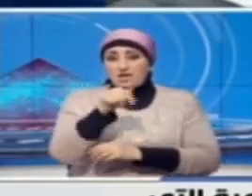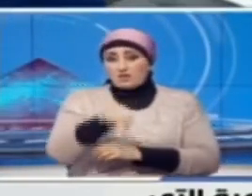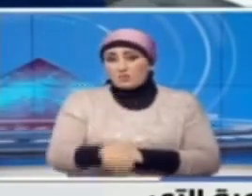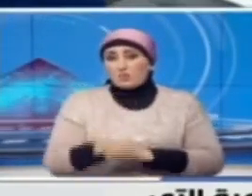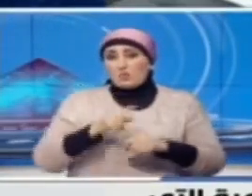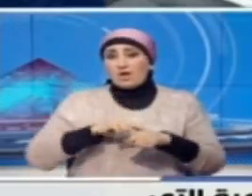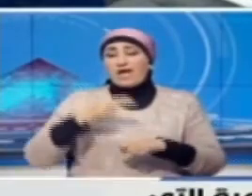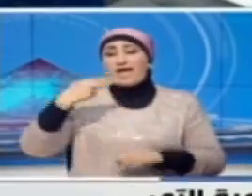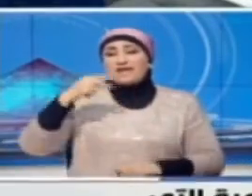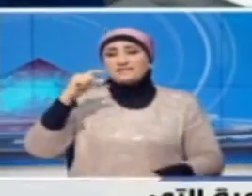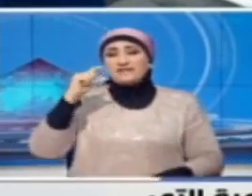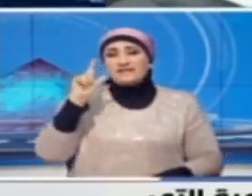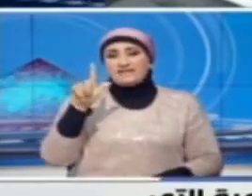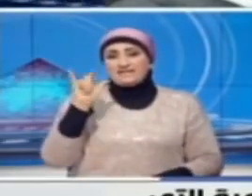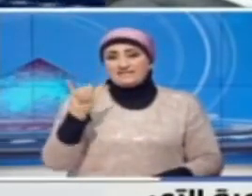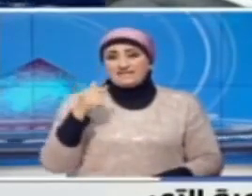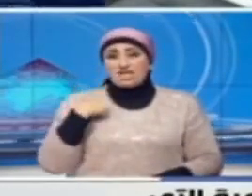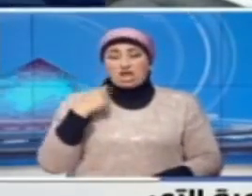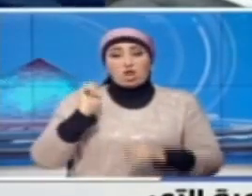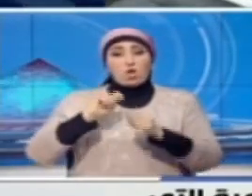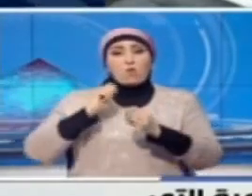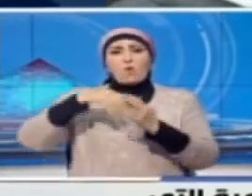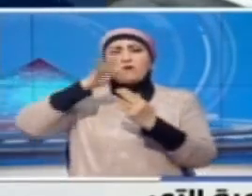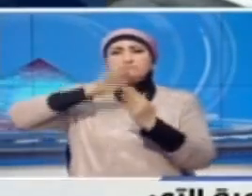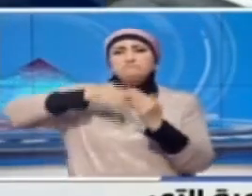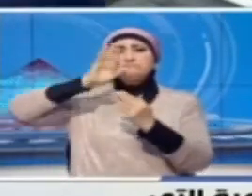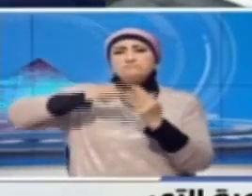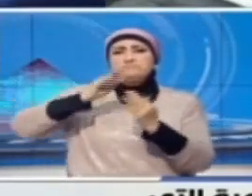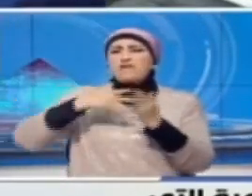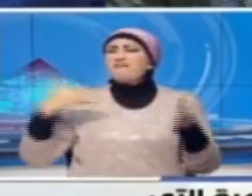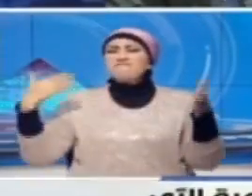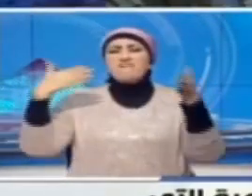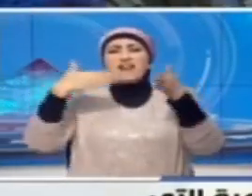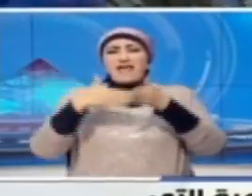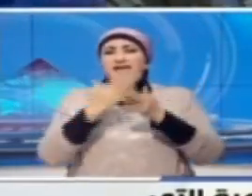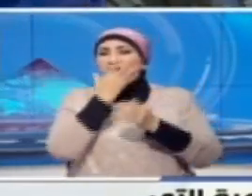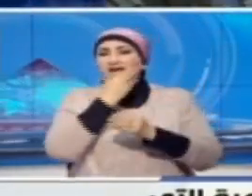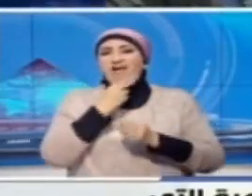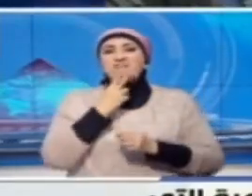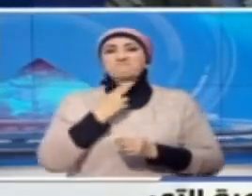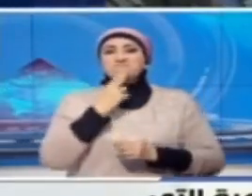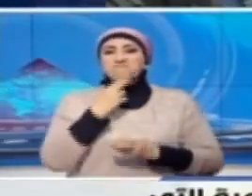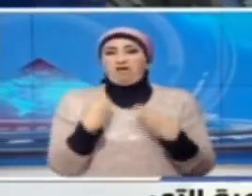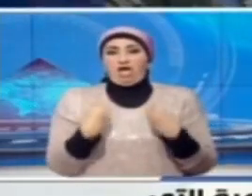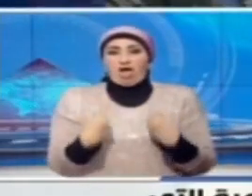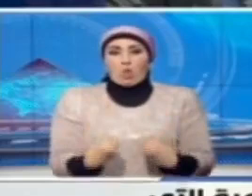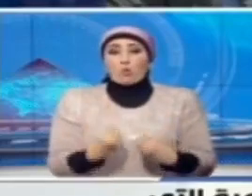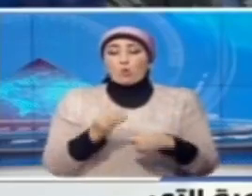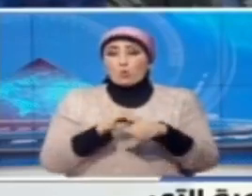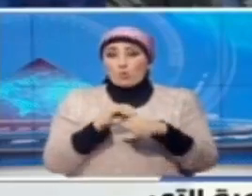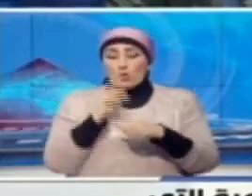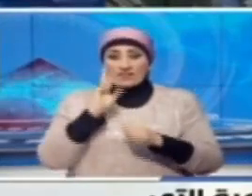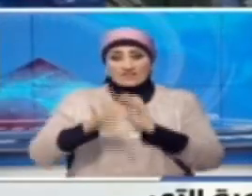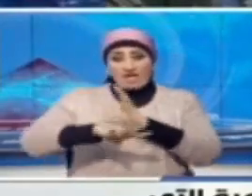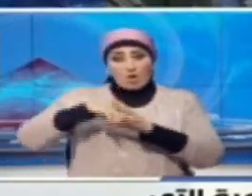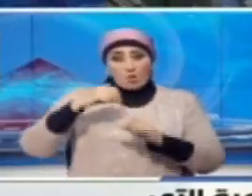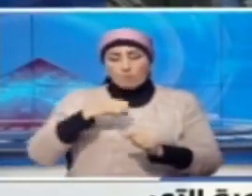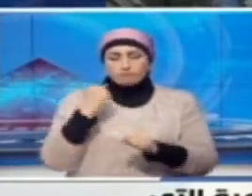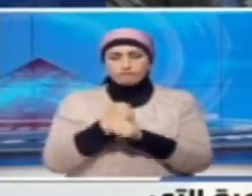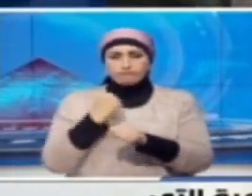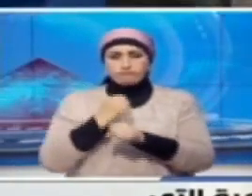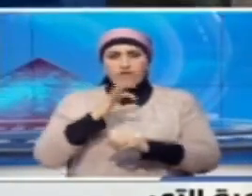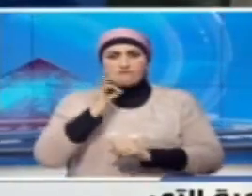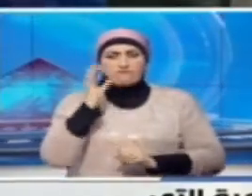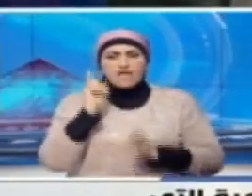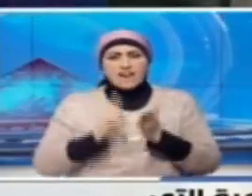عدلي منصور والتي تجري بها أعمال التشطيبات واللمسات النهائية والجمالية لمكونات المحطة، واطلع على معدل رفع كفاءة